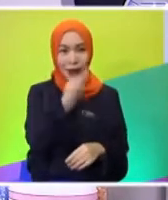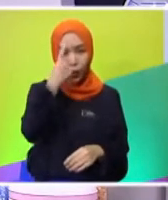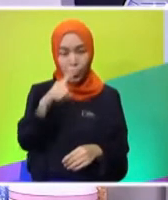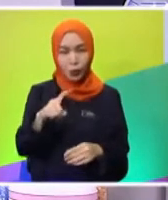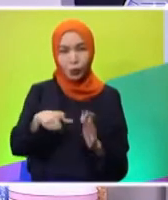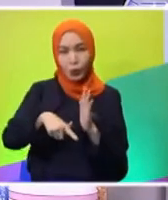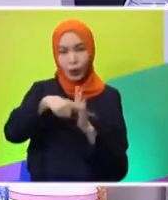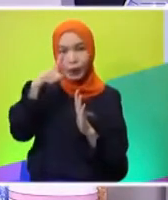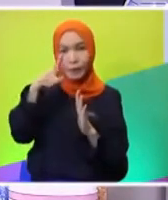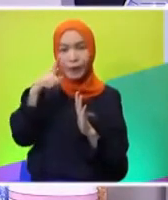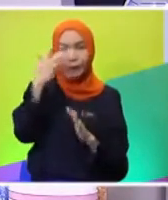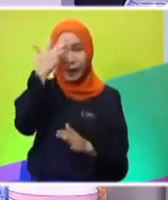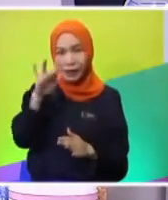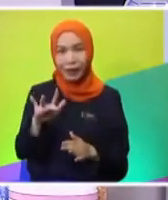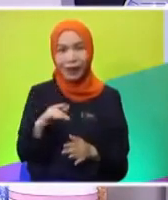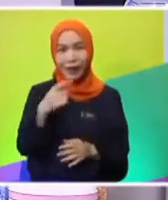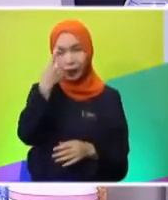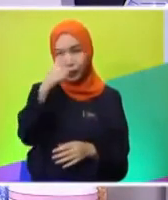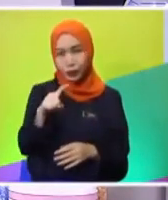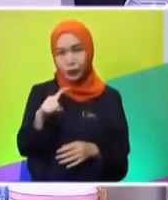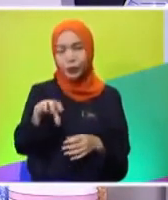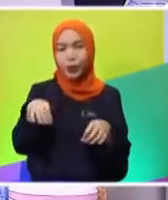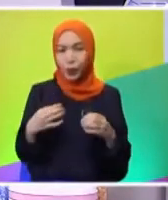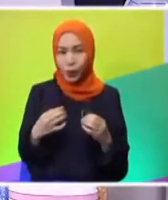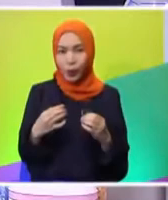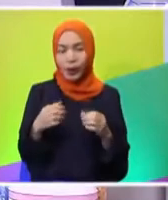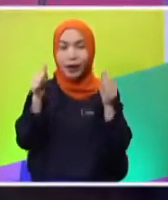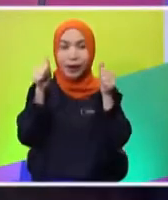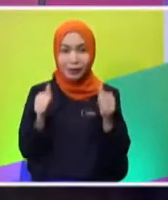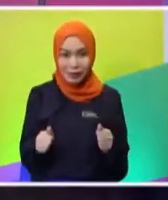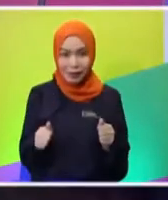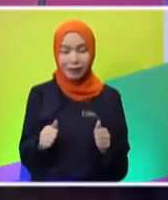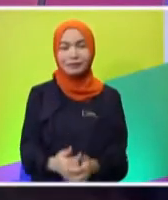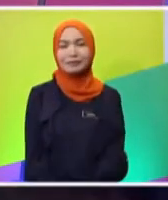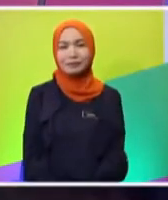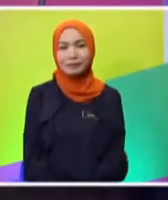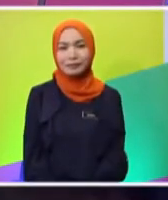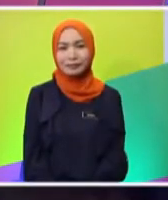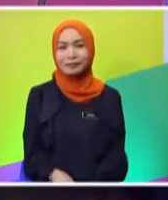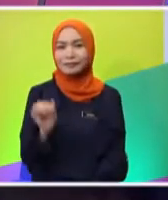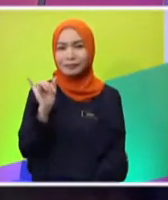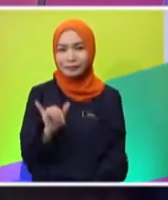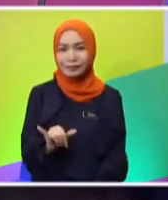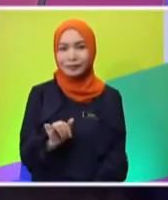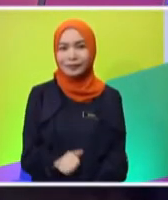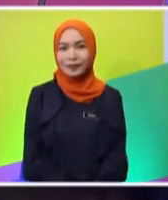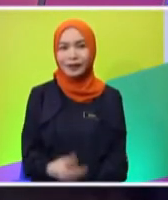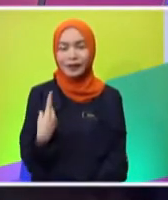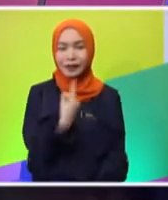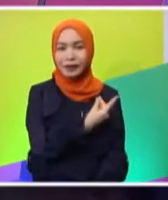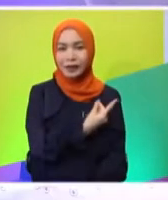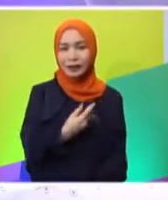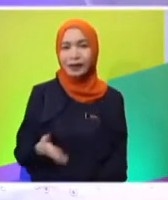berkreasi bete malam menghasilkan arus searah sendiri Iya kan kita boleh gunakan kita cakery